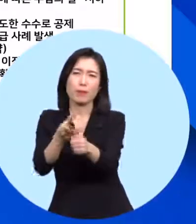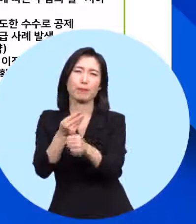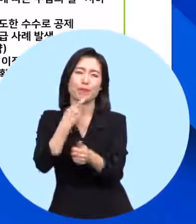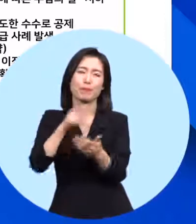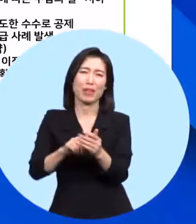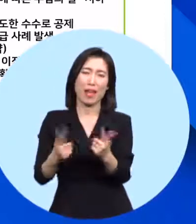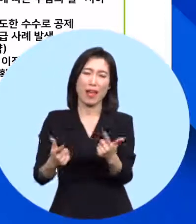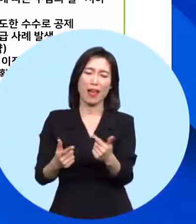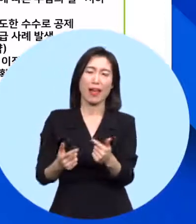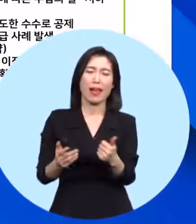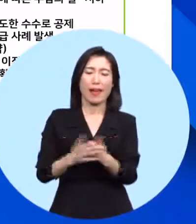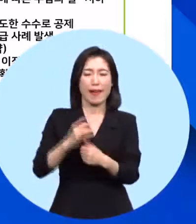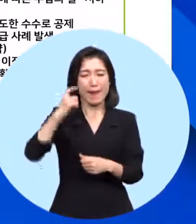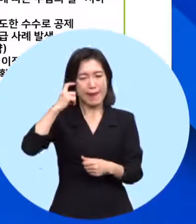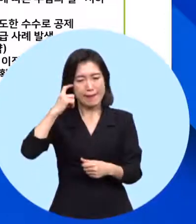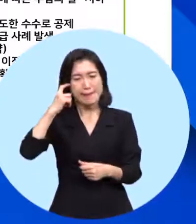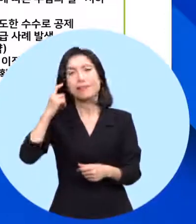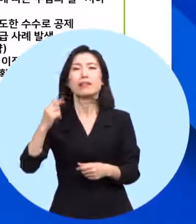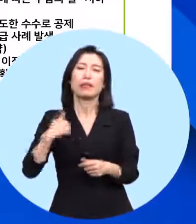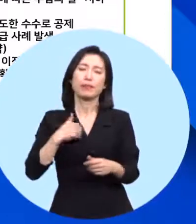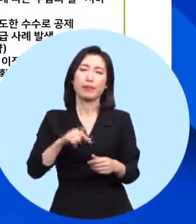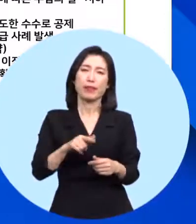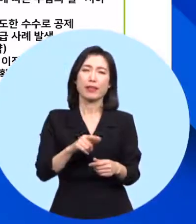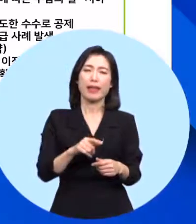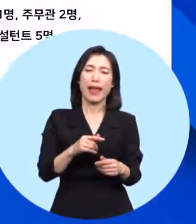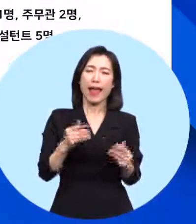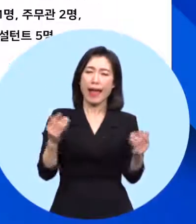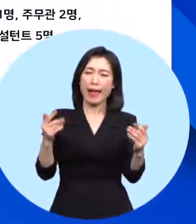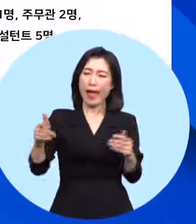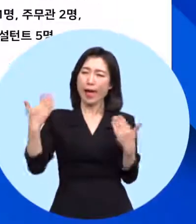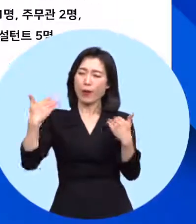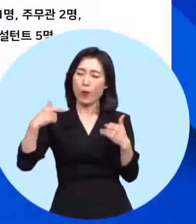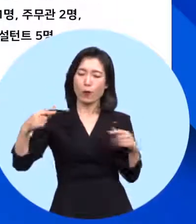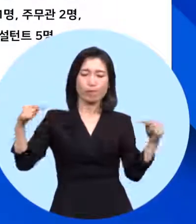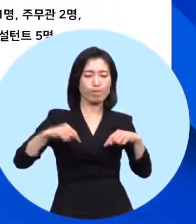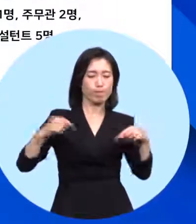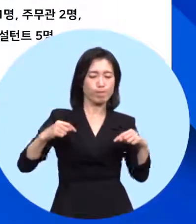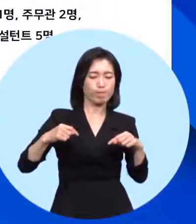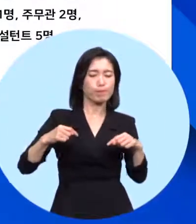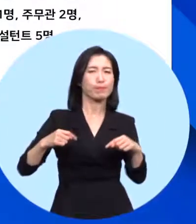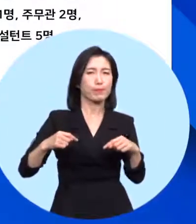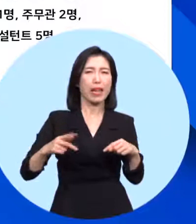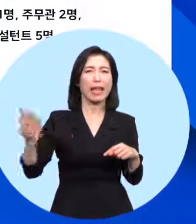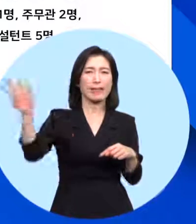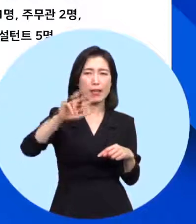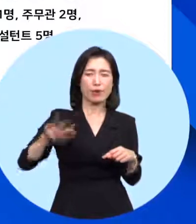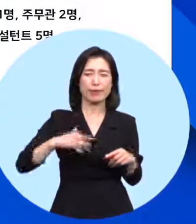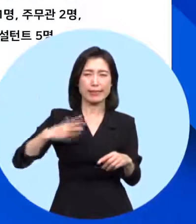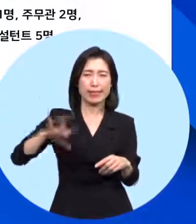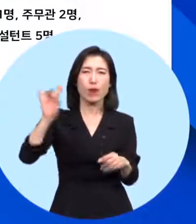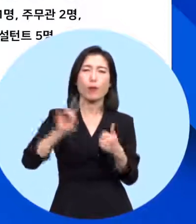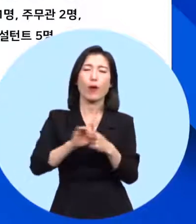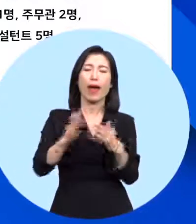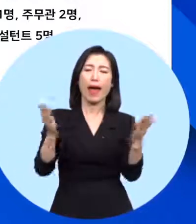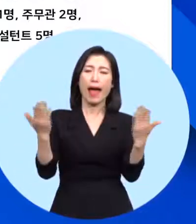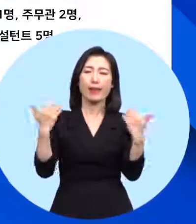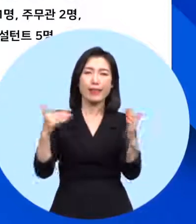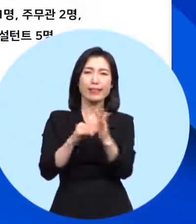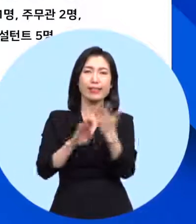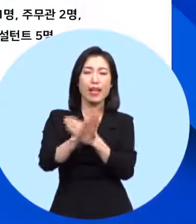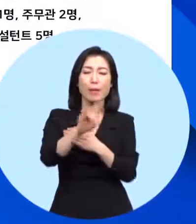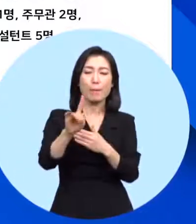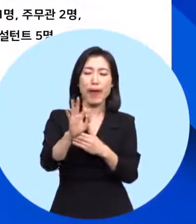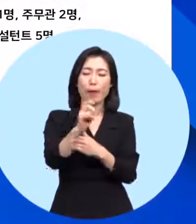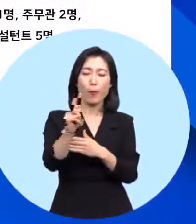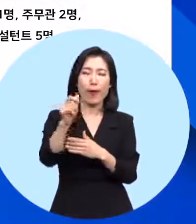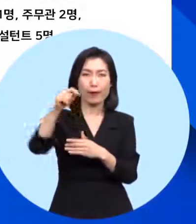저희는 이것을 학교와 협력해서 전국에서 최초로 마을 방과후 학교를